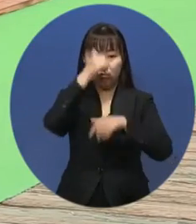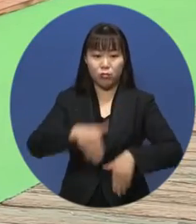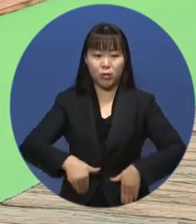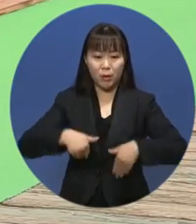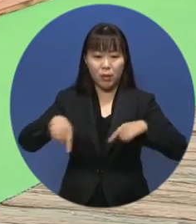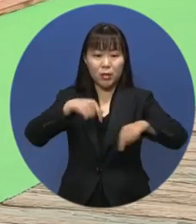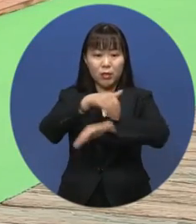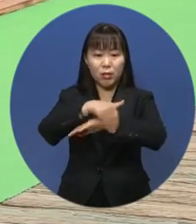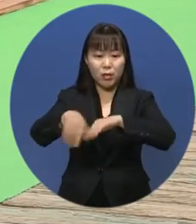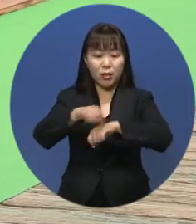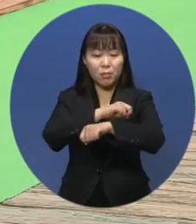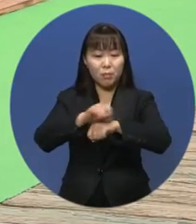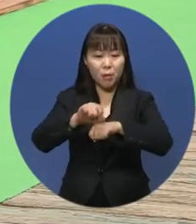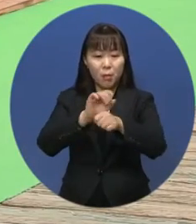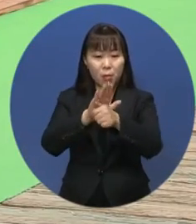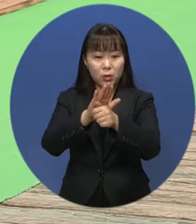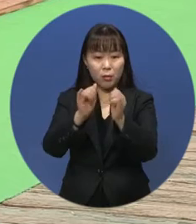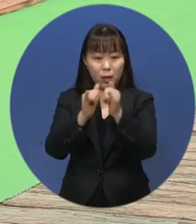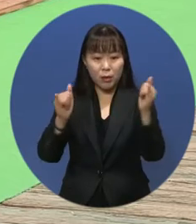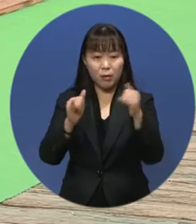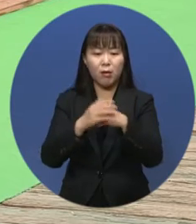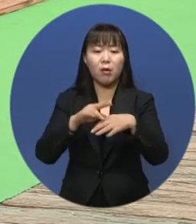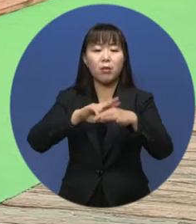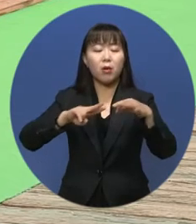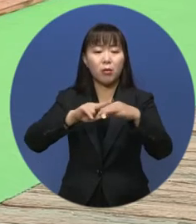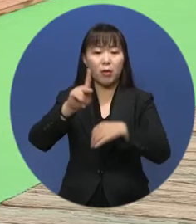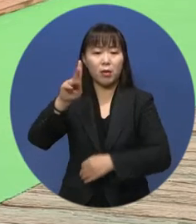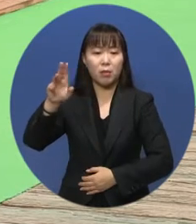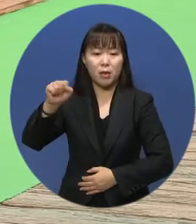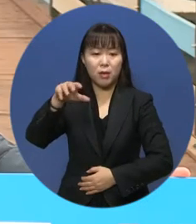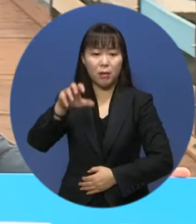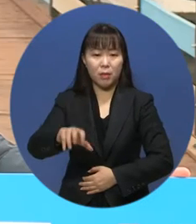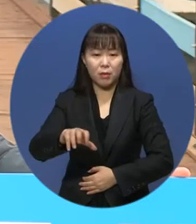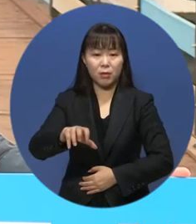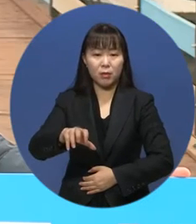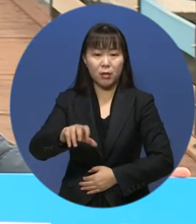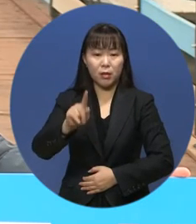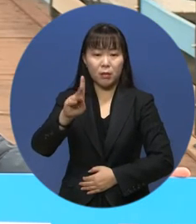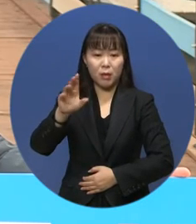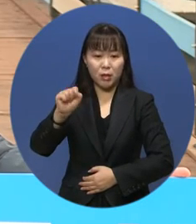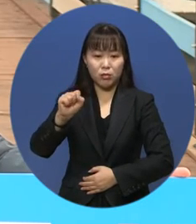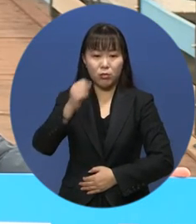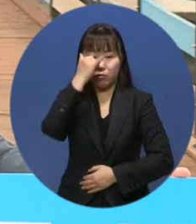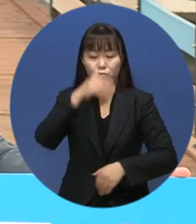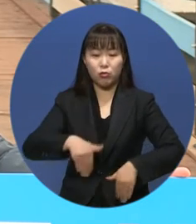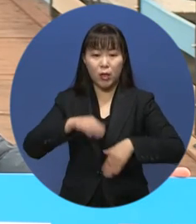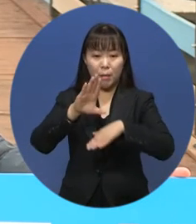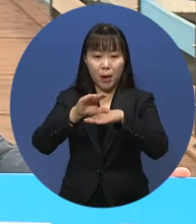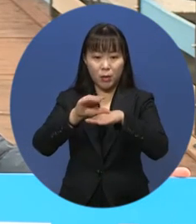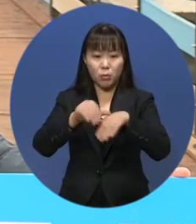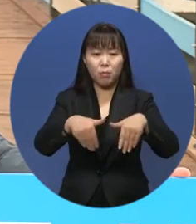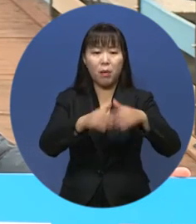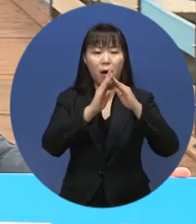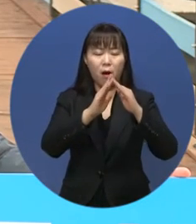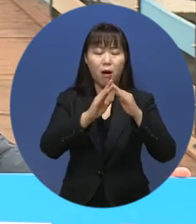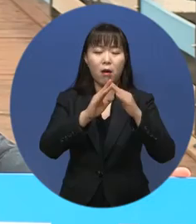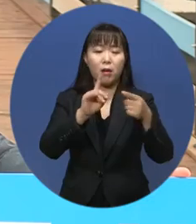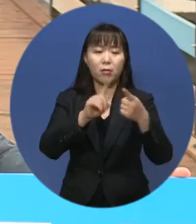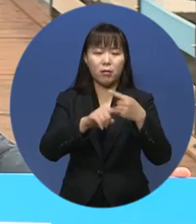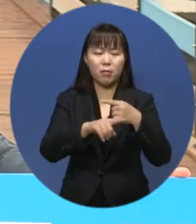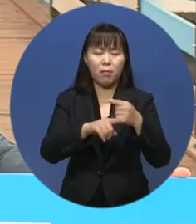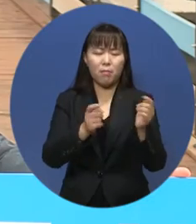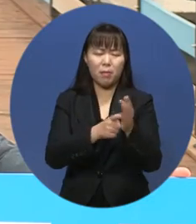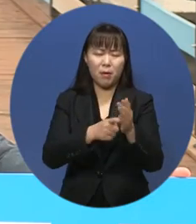충청남도 정책특별보좌관들은 여의도 KBS 앞에서 KBS 충남방송 총국 설립을 촉구하는